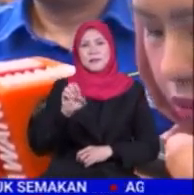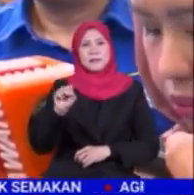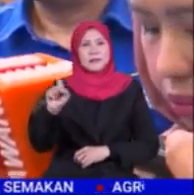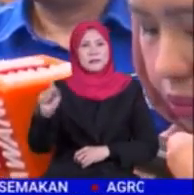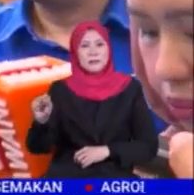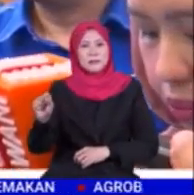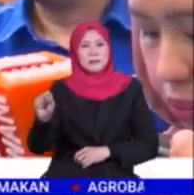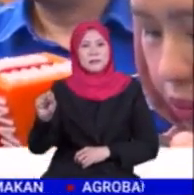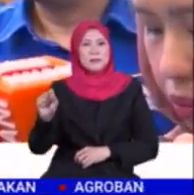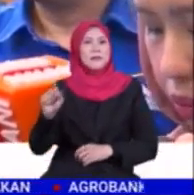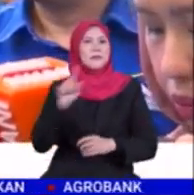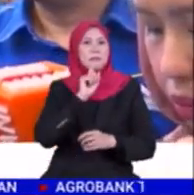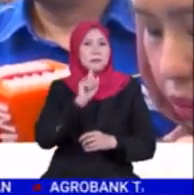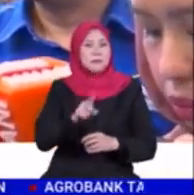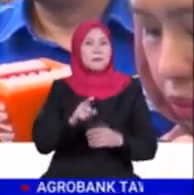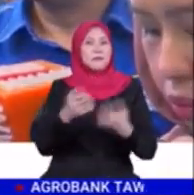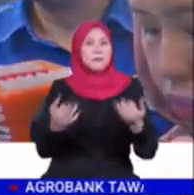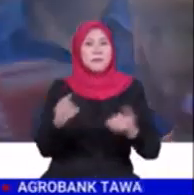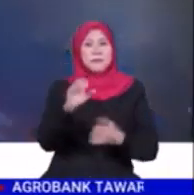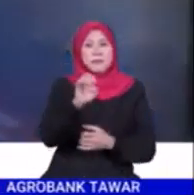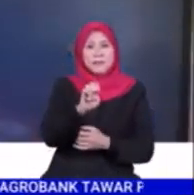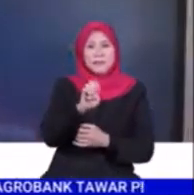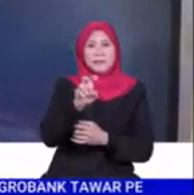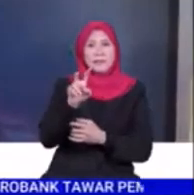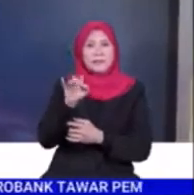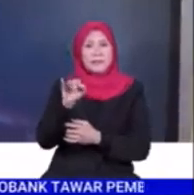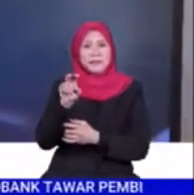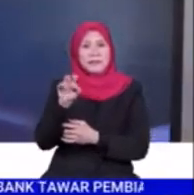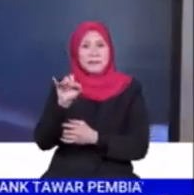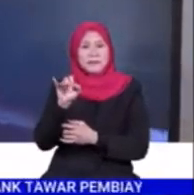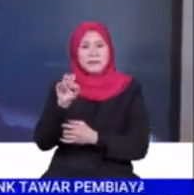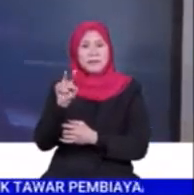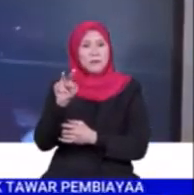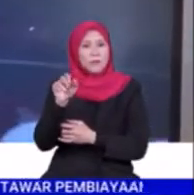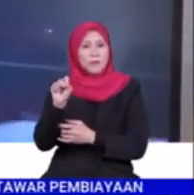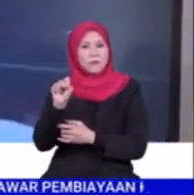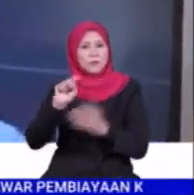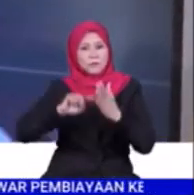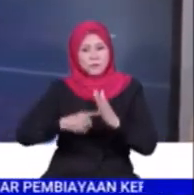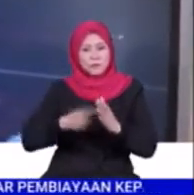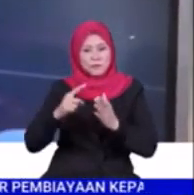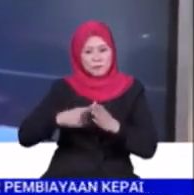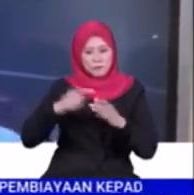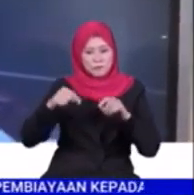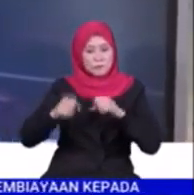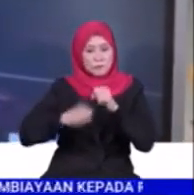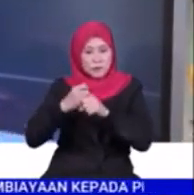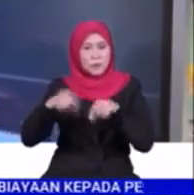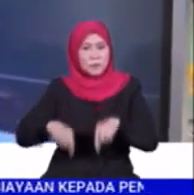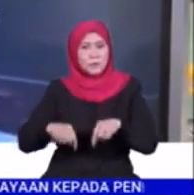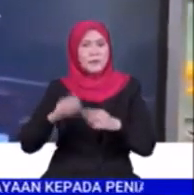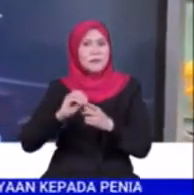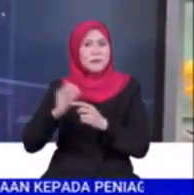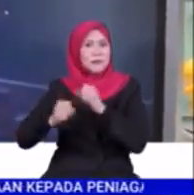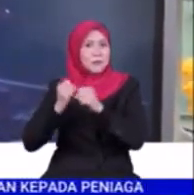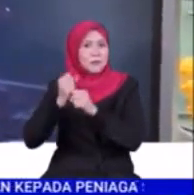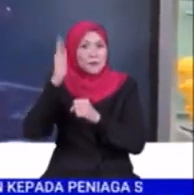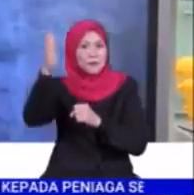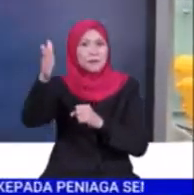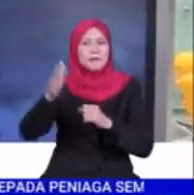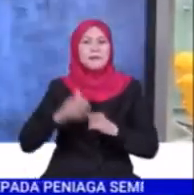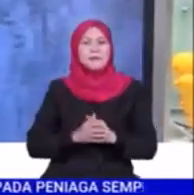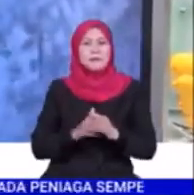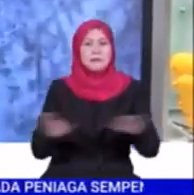ingin perhebatkan e-invoicing itu bermula tahun ini dan tahun depan. Jadi ini satu kaedah yang